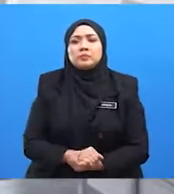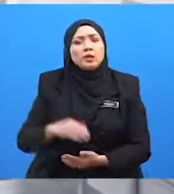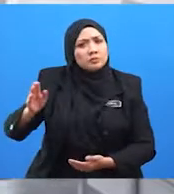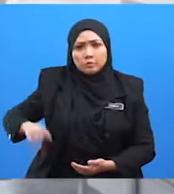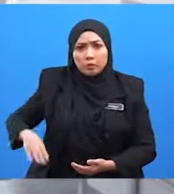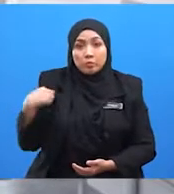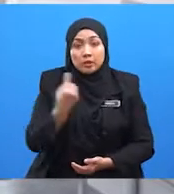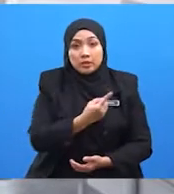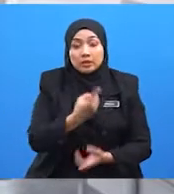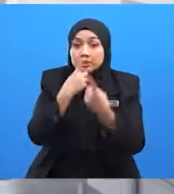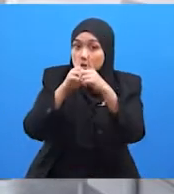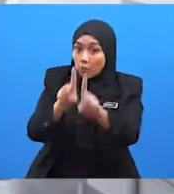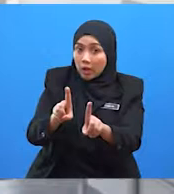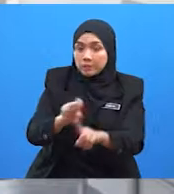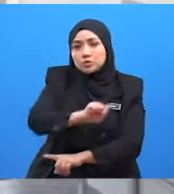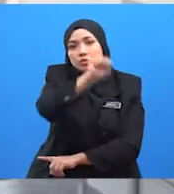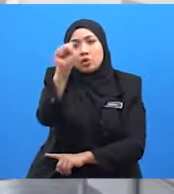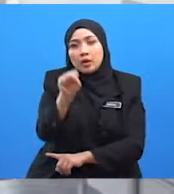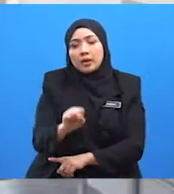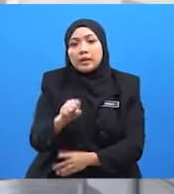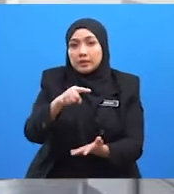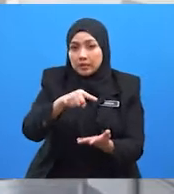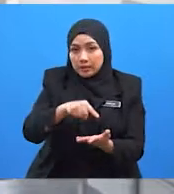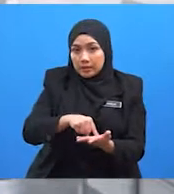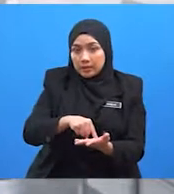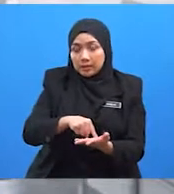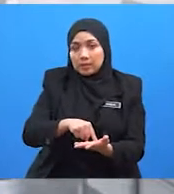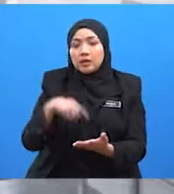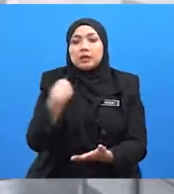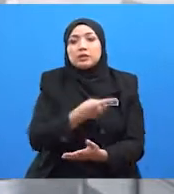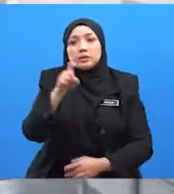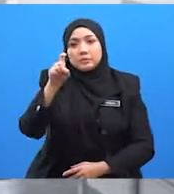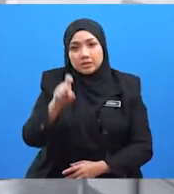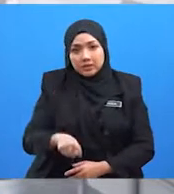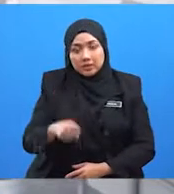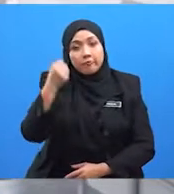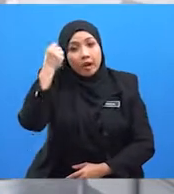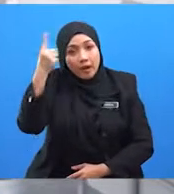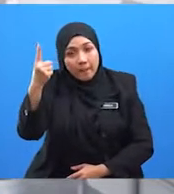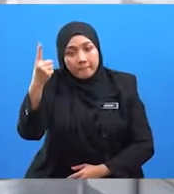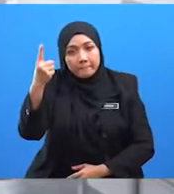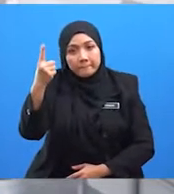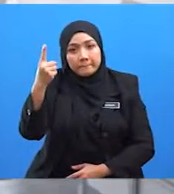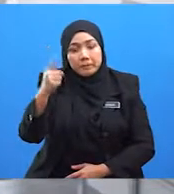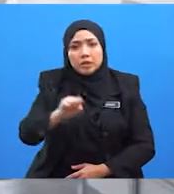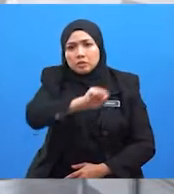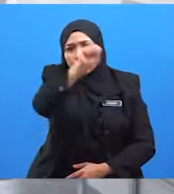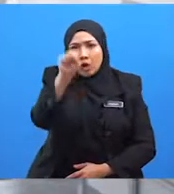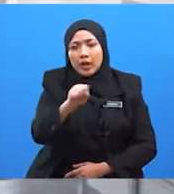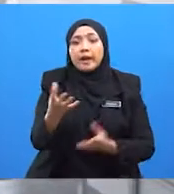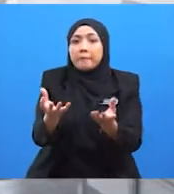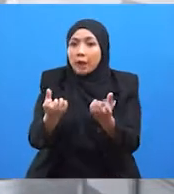Sebelum kita menjawab soalan tersebut, kita perlulah memahami kehendak